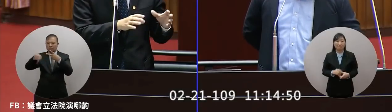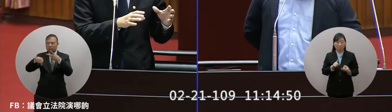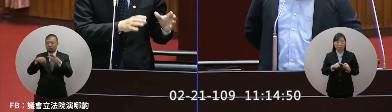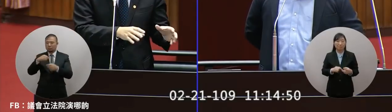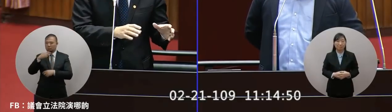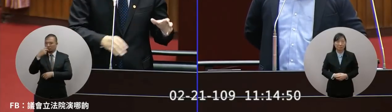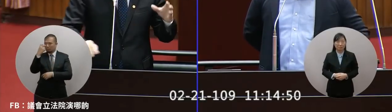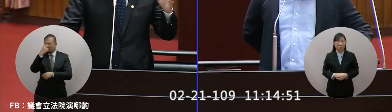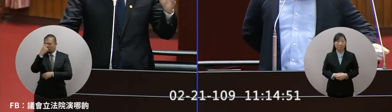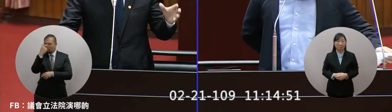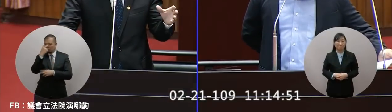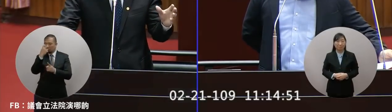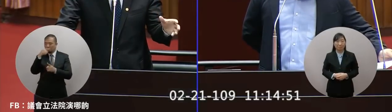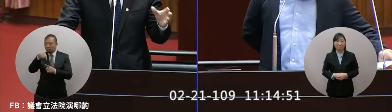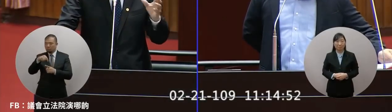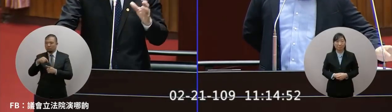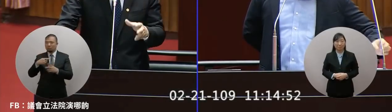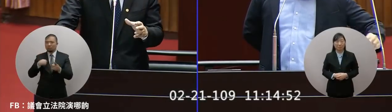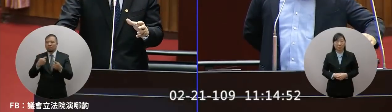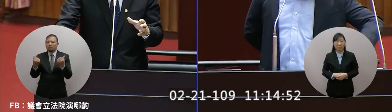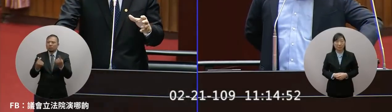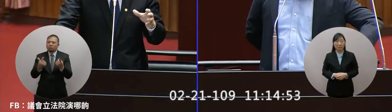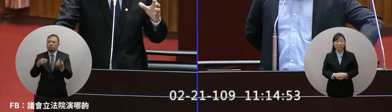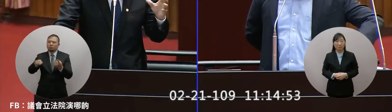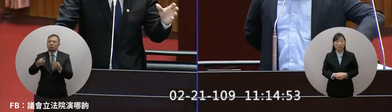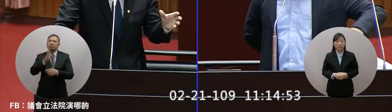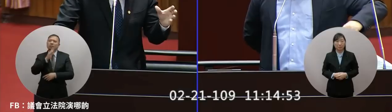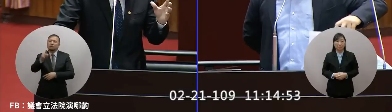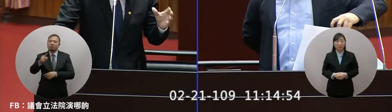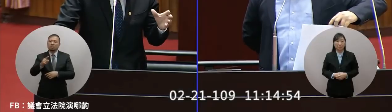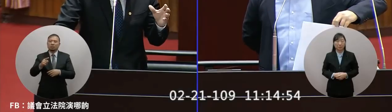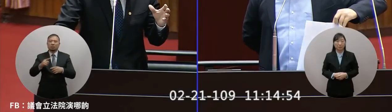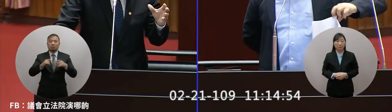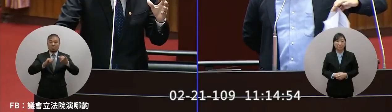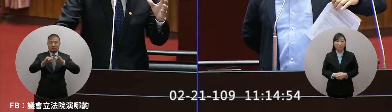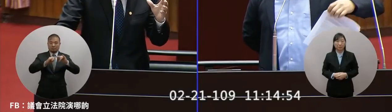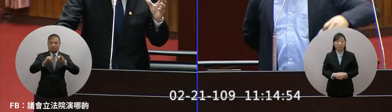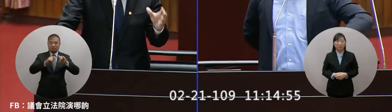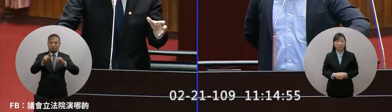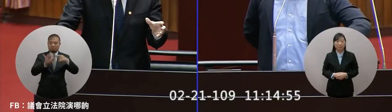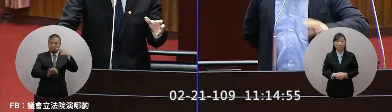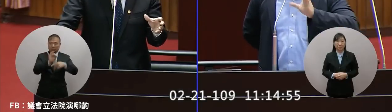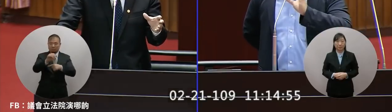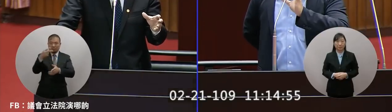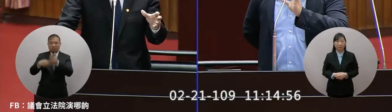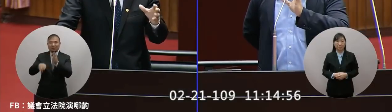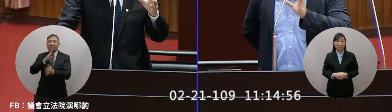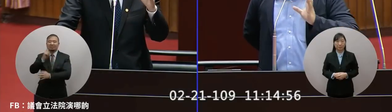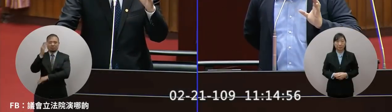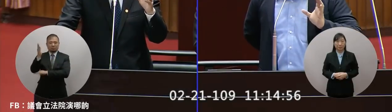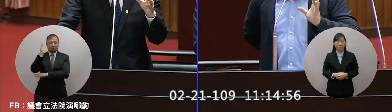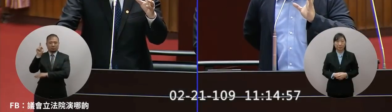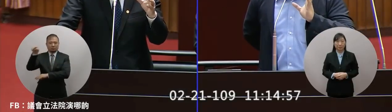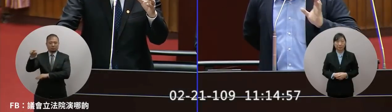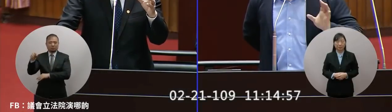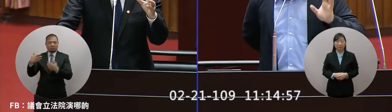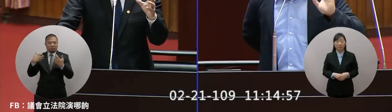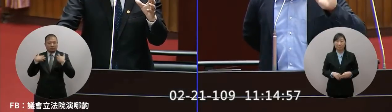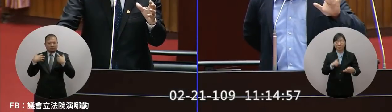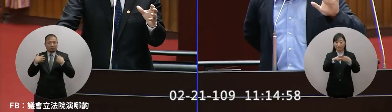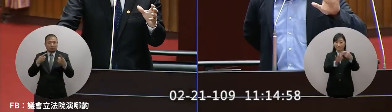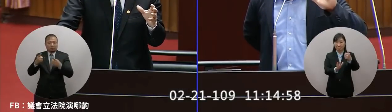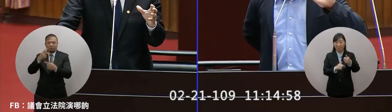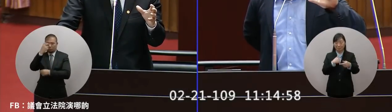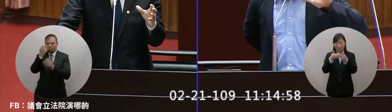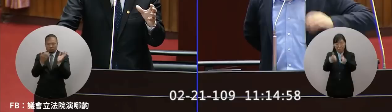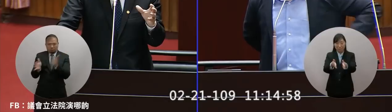对， 那我们对于检查是不分民营跟公营，大家都要进行一个。对于他们在这个做， 主委，我现在就